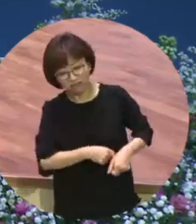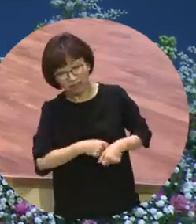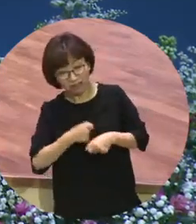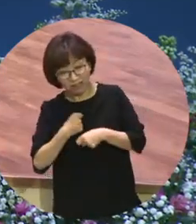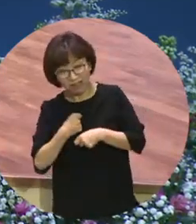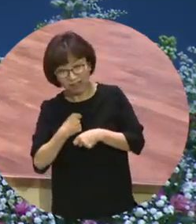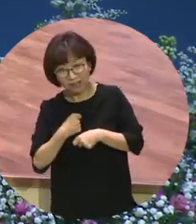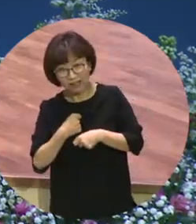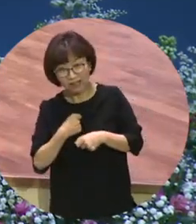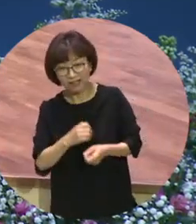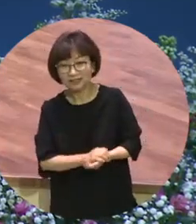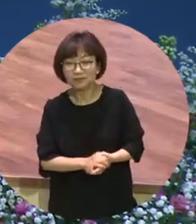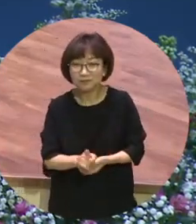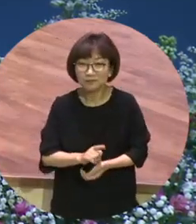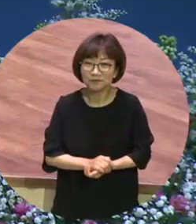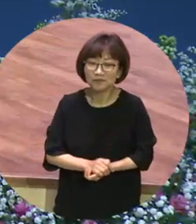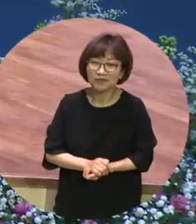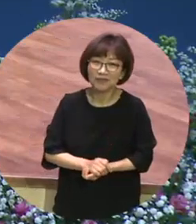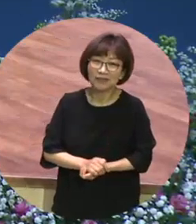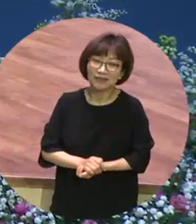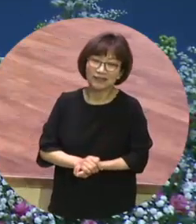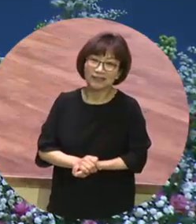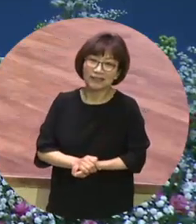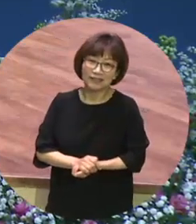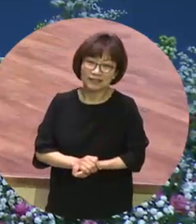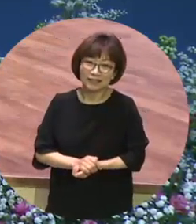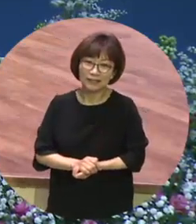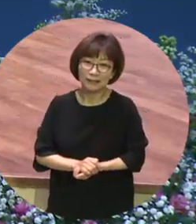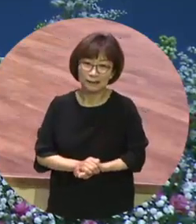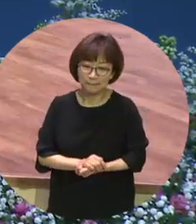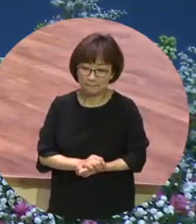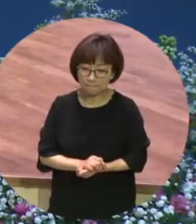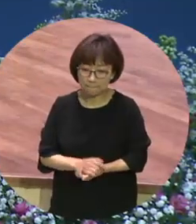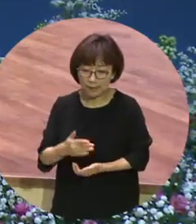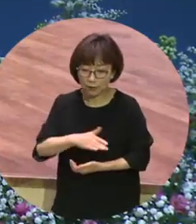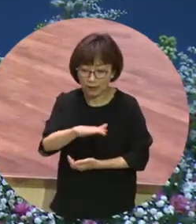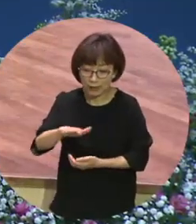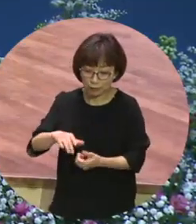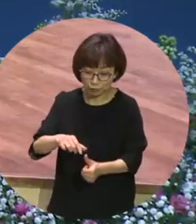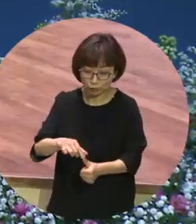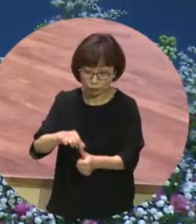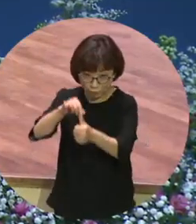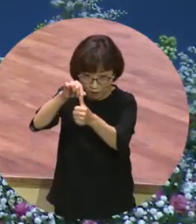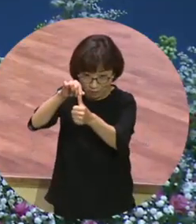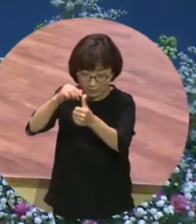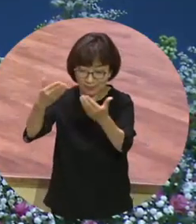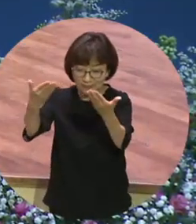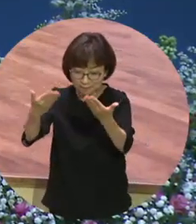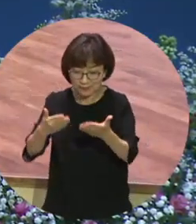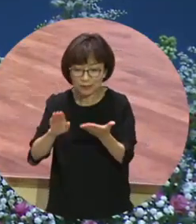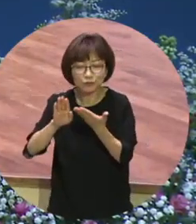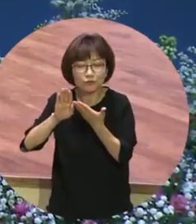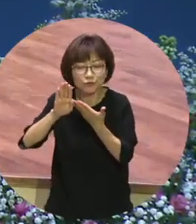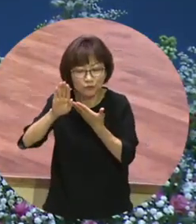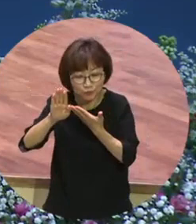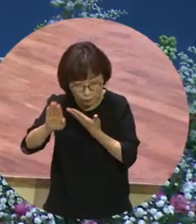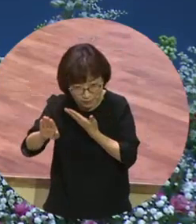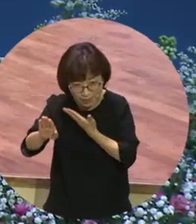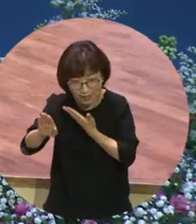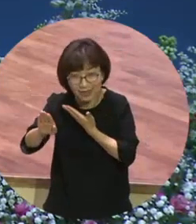무슨 말이냐? 구원 이후에 삶의 열매가 있어요. 구원 이후에